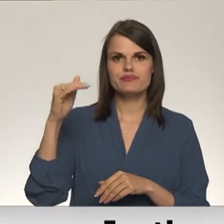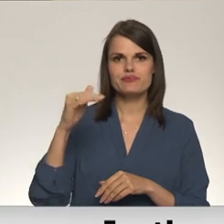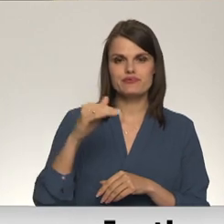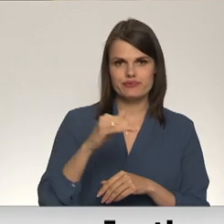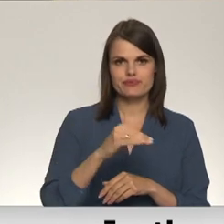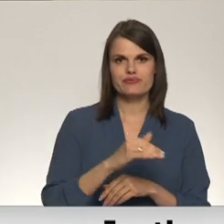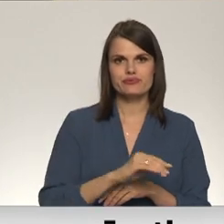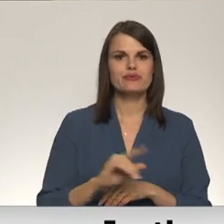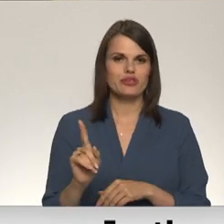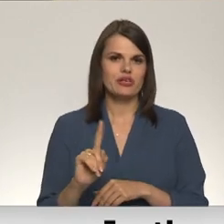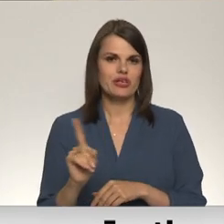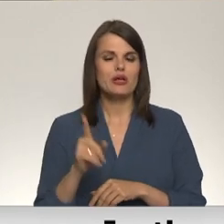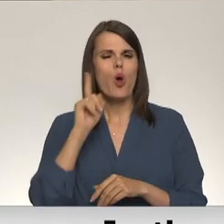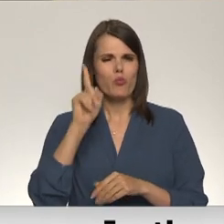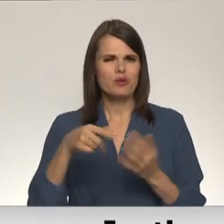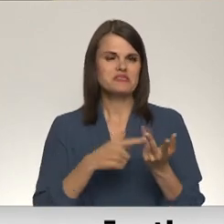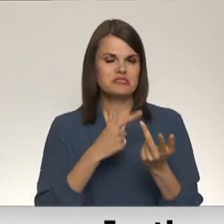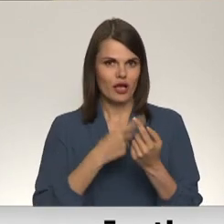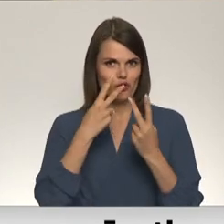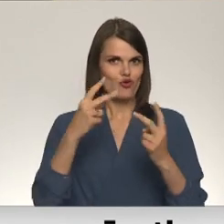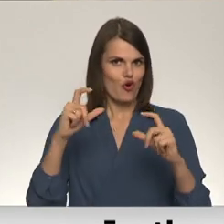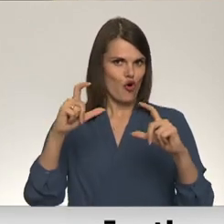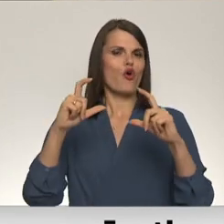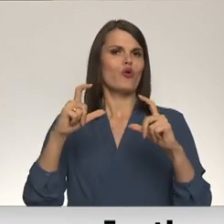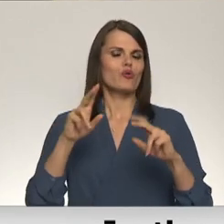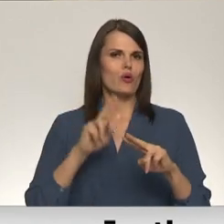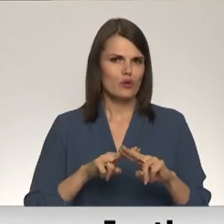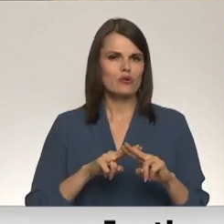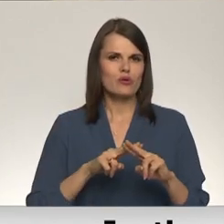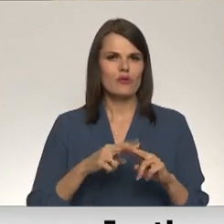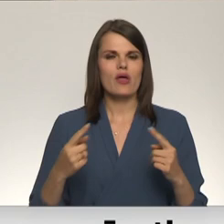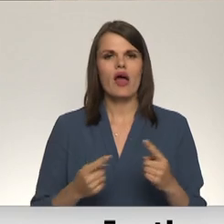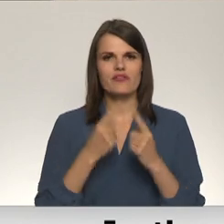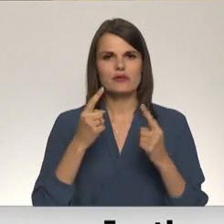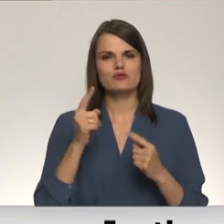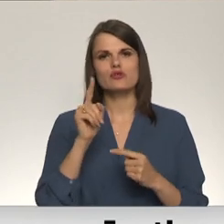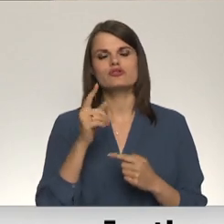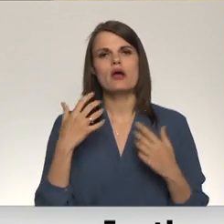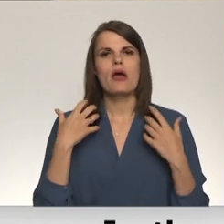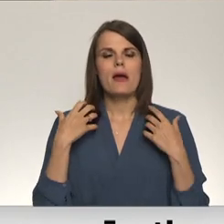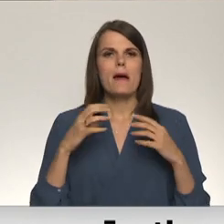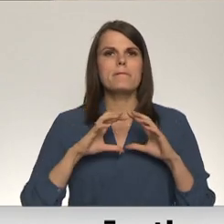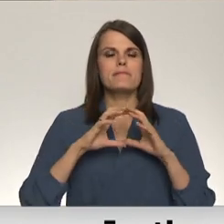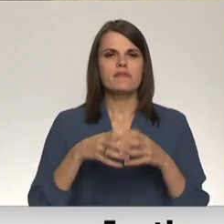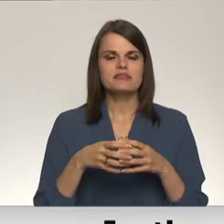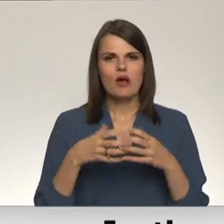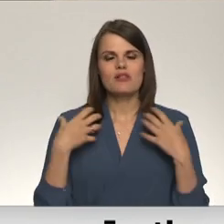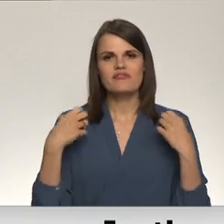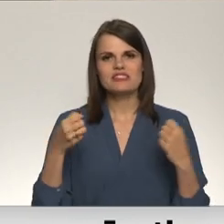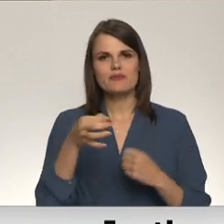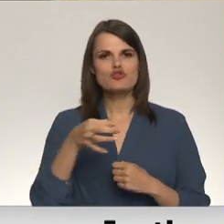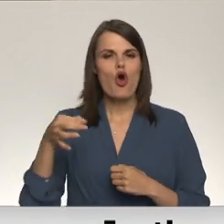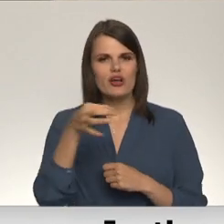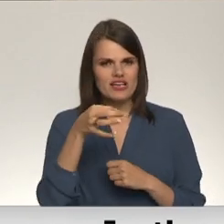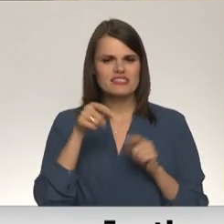tendence. Protams, tie skaitļi vēl samērā augsti un atbilstoši PVO un Eiropas slimību kontrolas centra